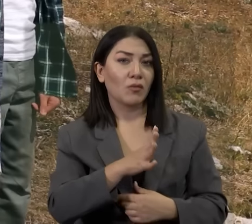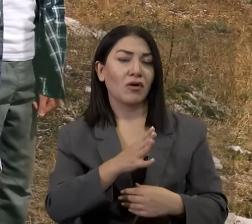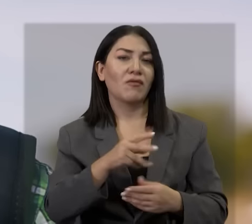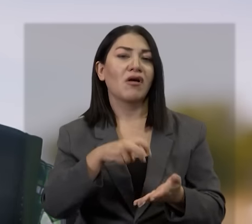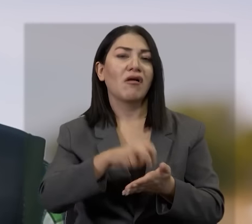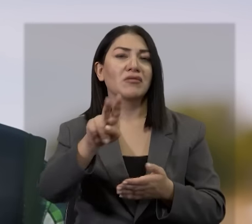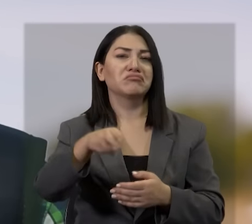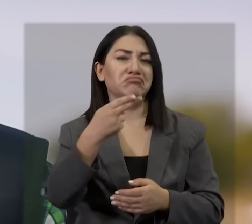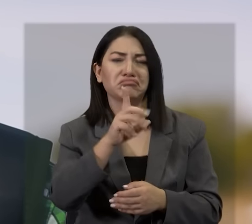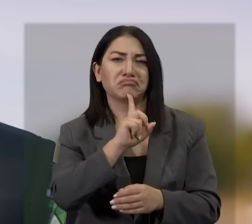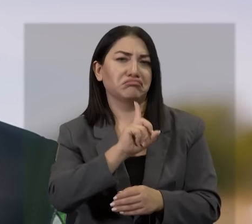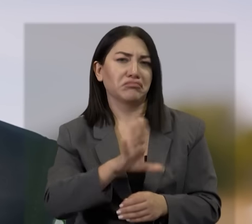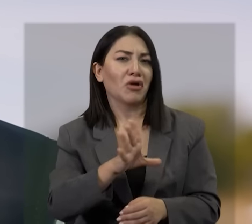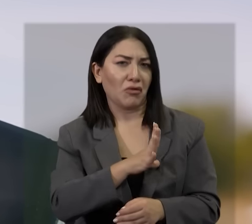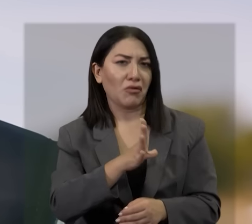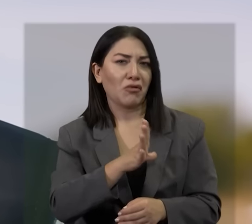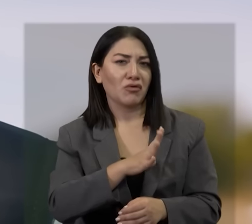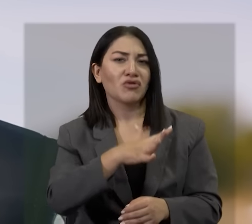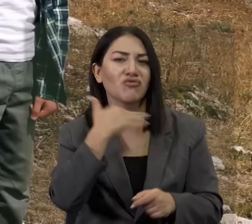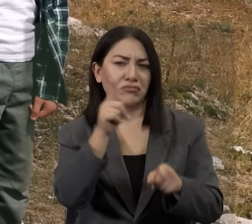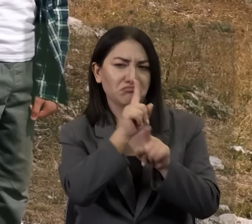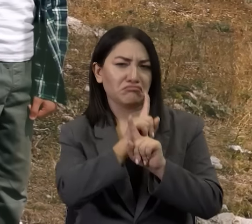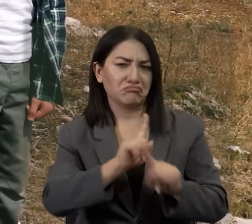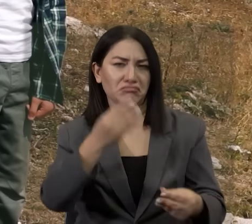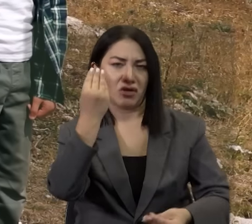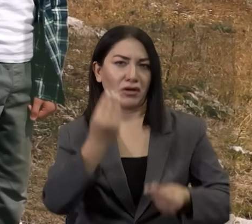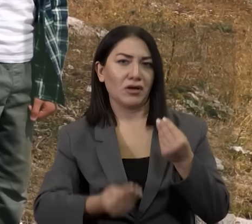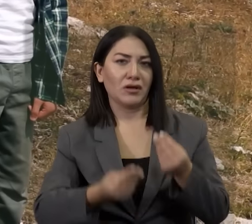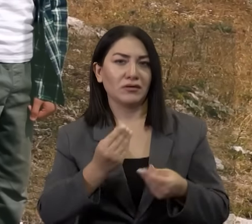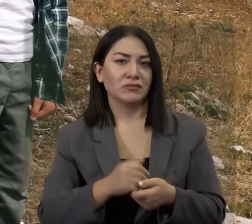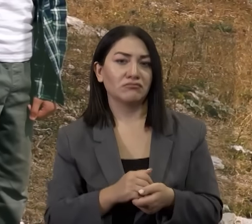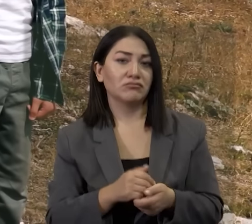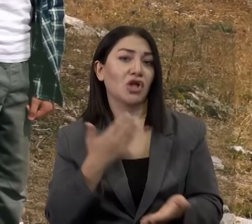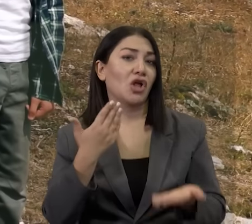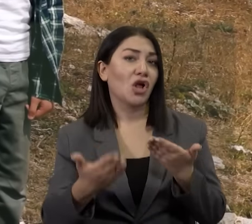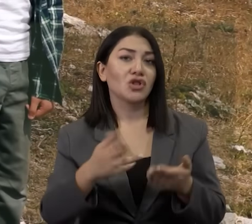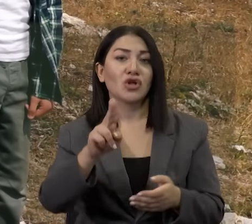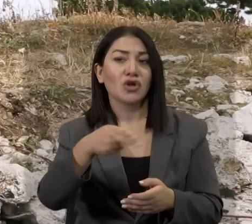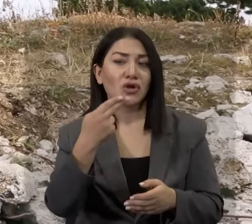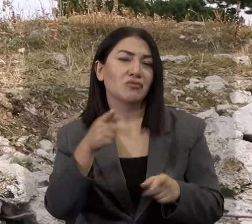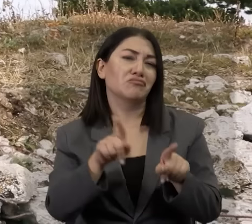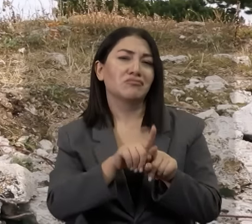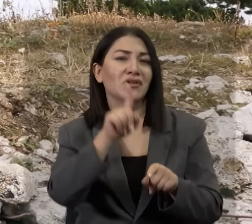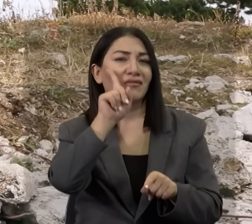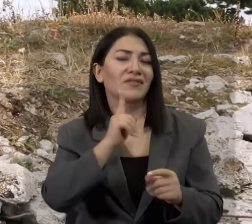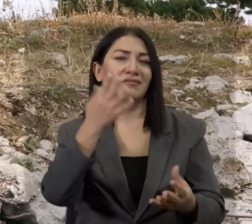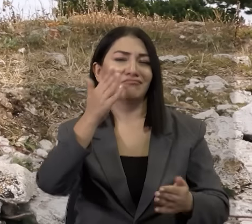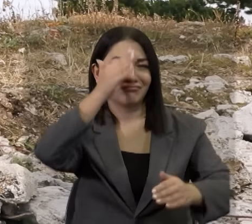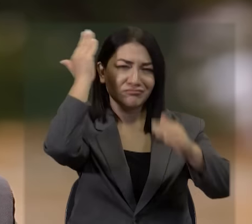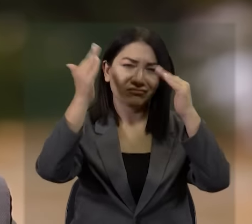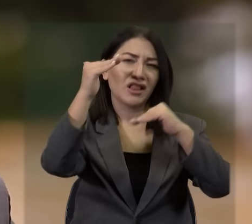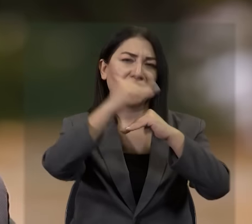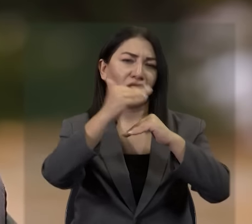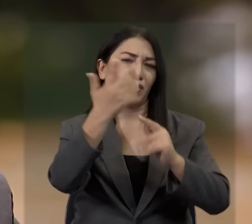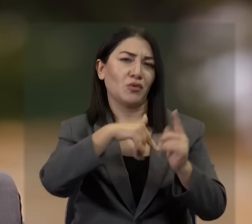Երեխեք, իսկ կարող ա ոչ մի հաղորդագրություն էլ չգա։ Ուղղակի շատ տարօրինակ խաղը։ Չգա էլ հաճելի օր